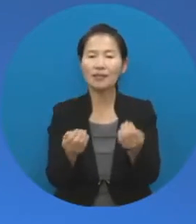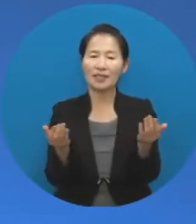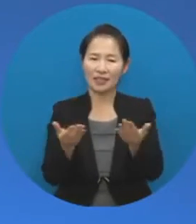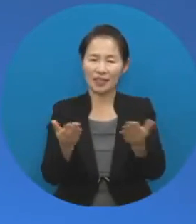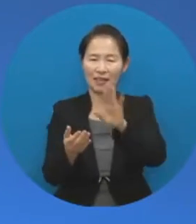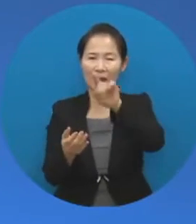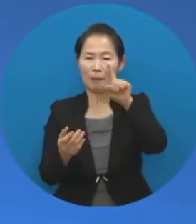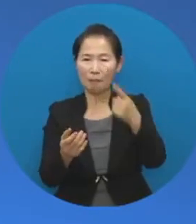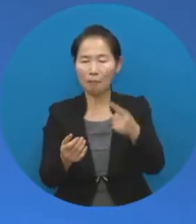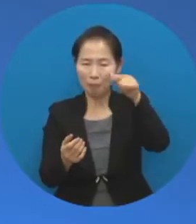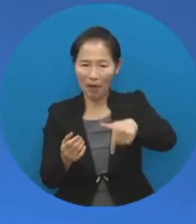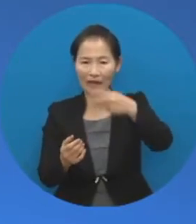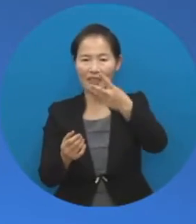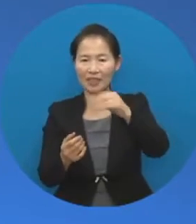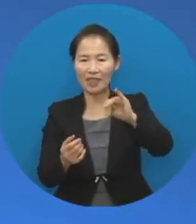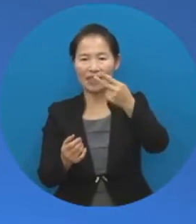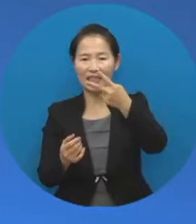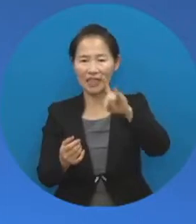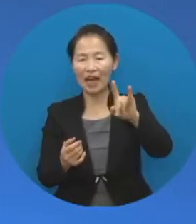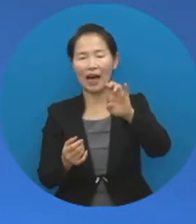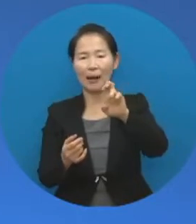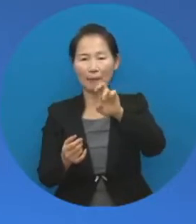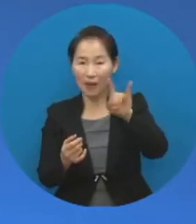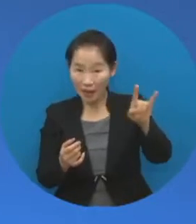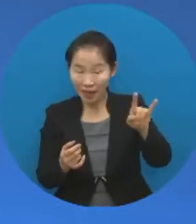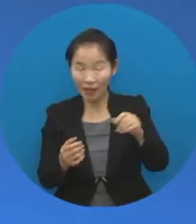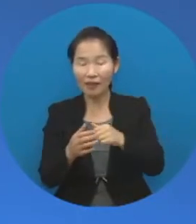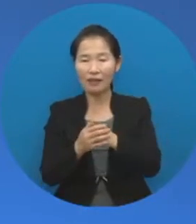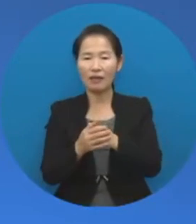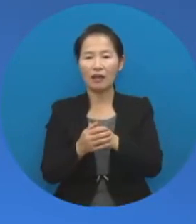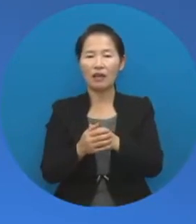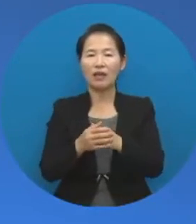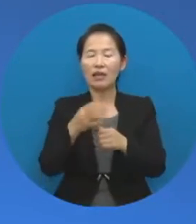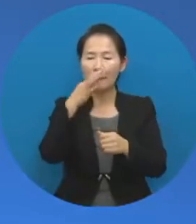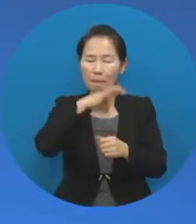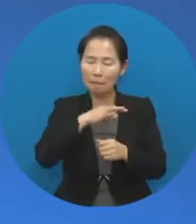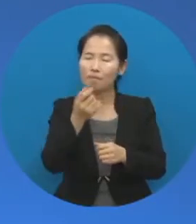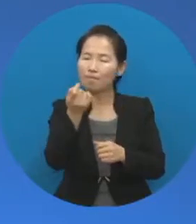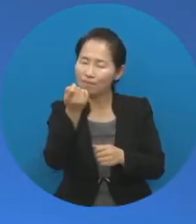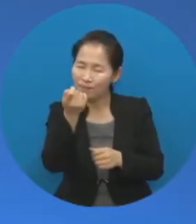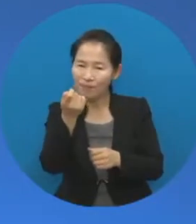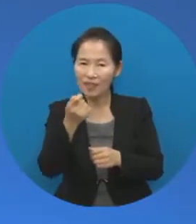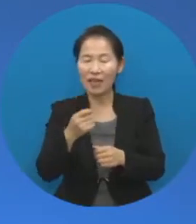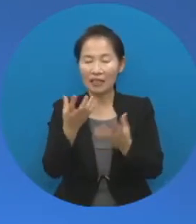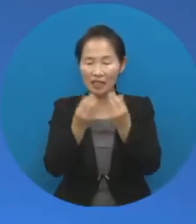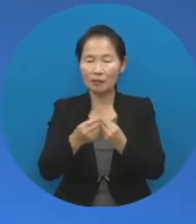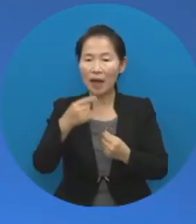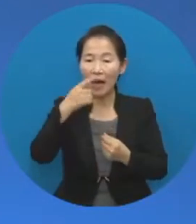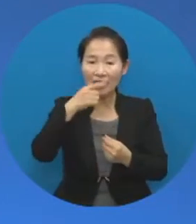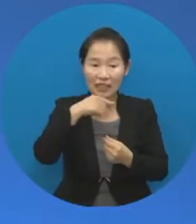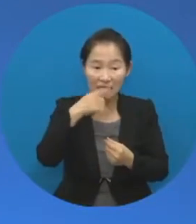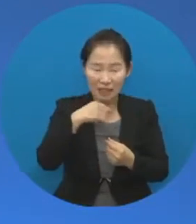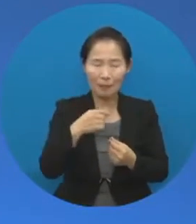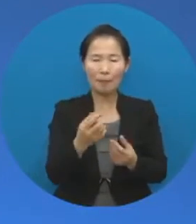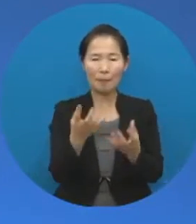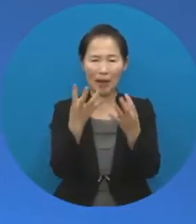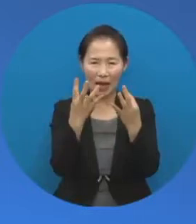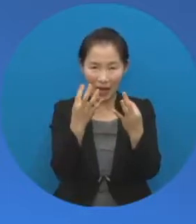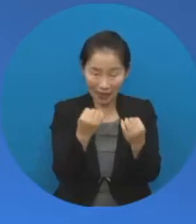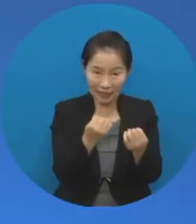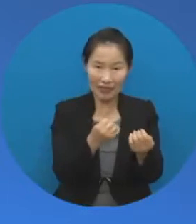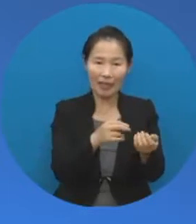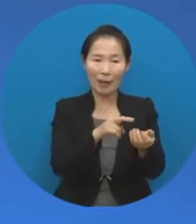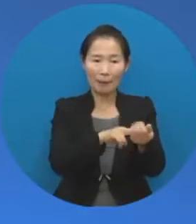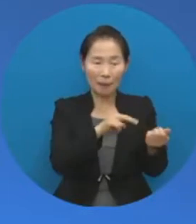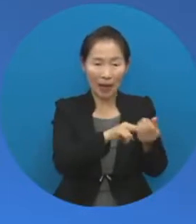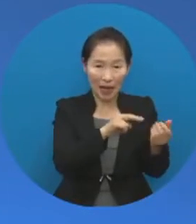아세요? 이렇게 이유는 적지만 일을 많이 하면, 그러니까 예를 들어서 아이스크림을 많이 팔면 백화점에서 다이아몬드